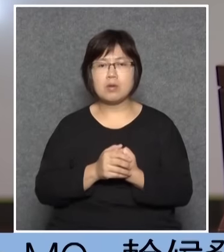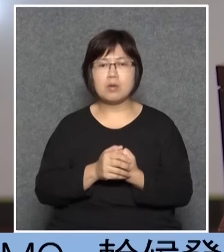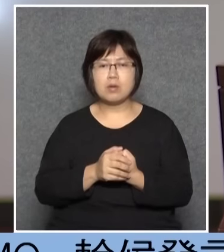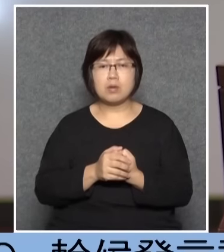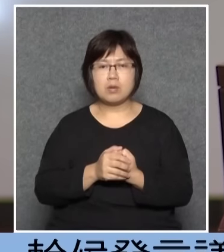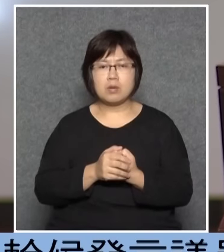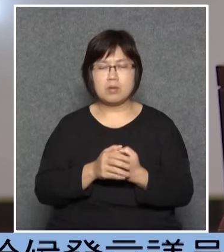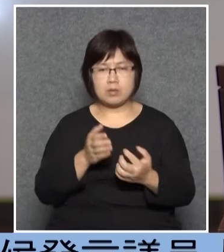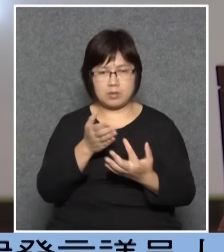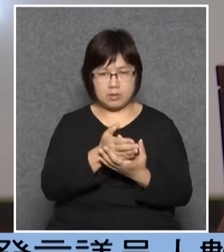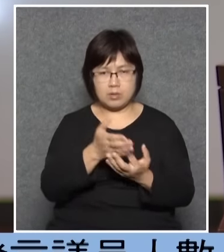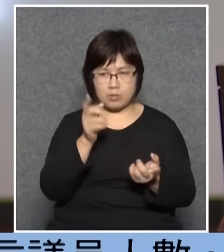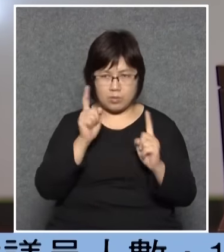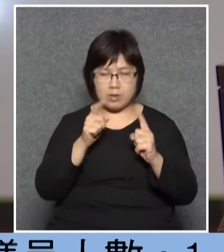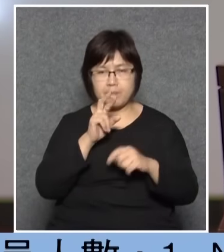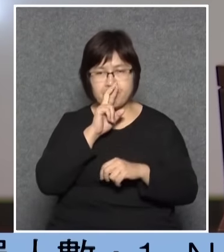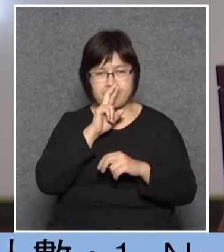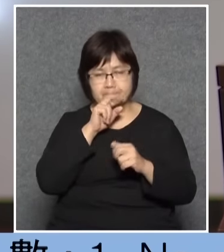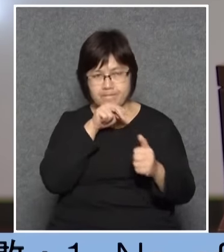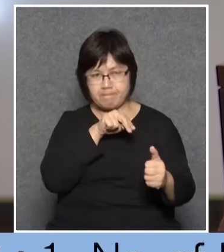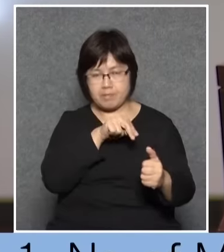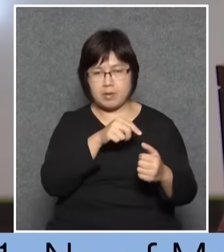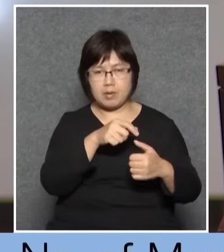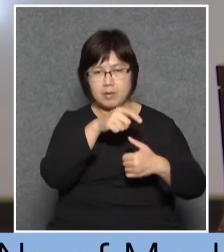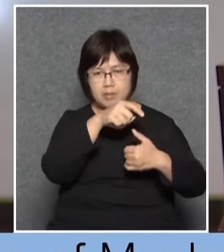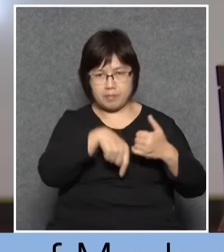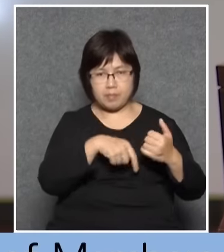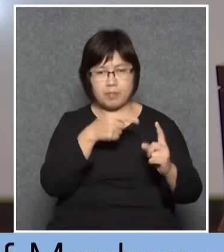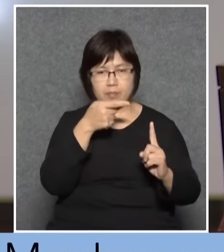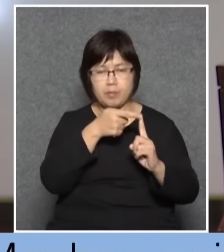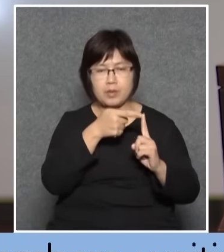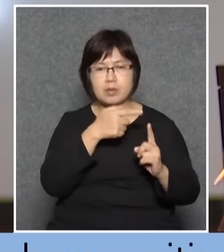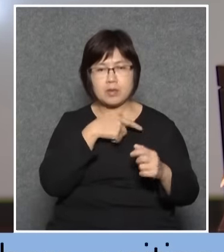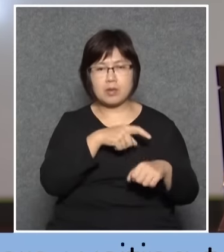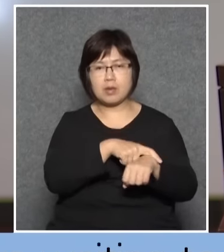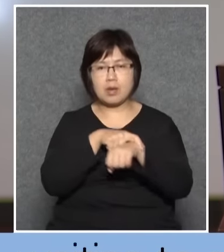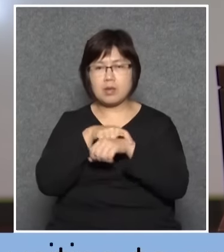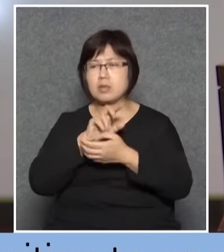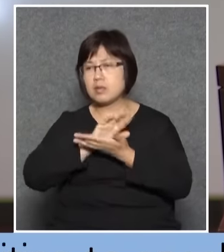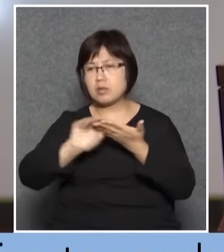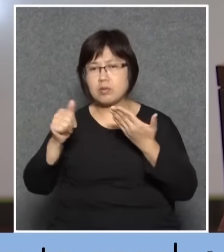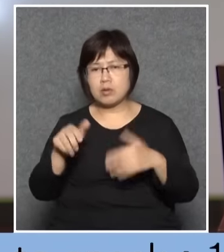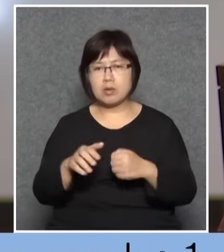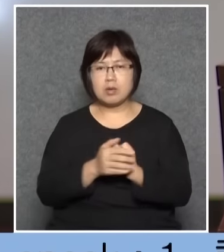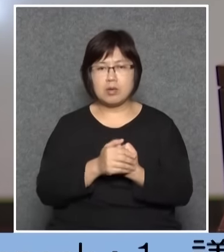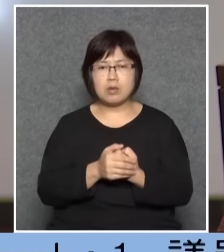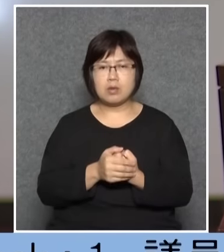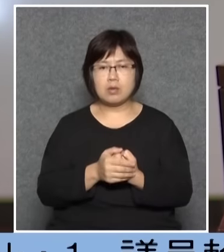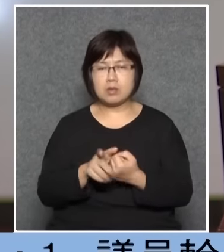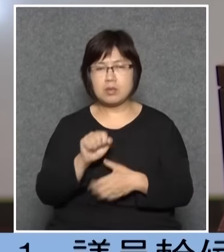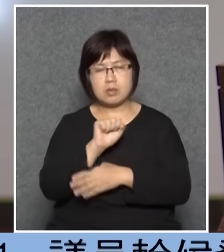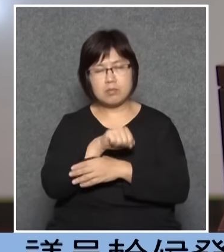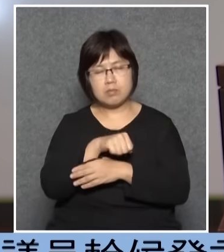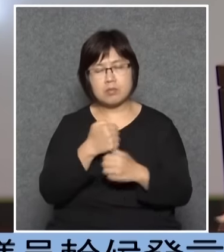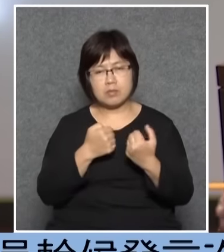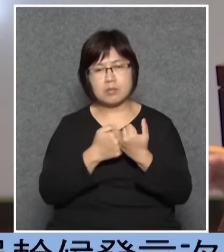截取或秘密監察的目標人物被逮捕，咁啊清楚好多啦。咁我哋冇得唔支持啦，啲係嘛？